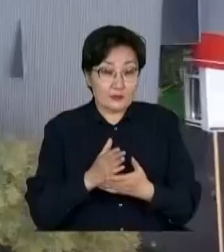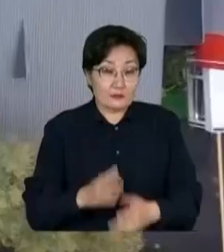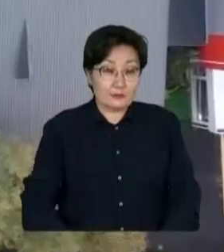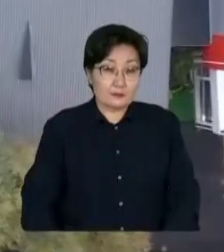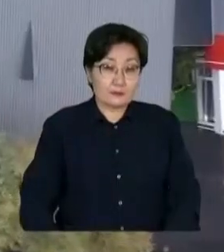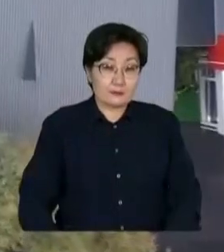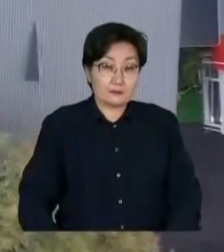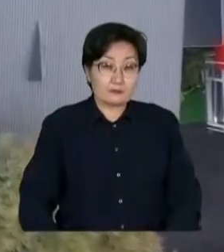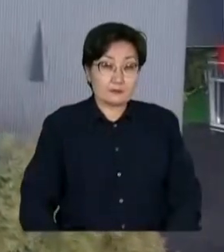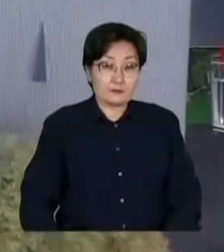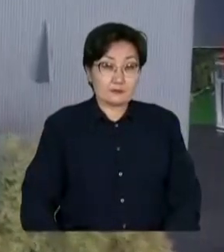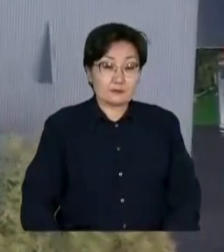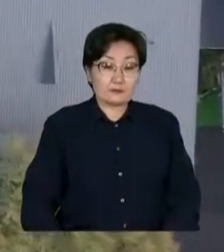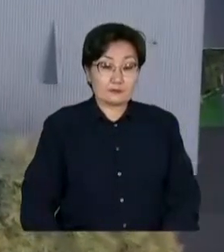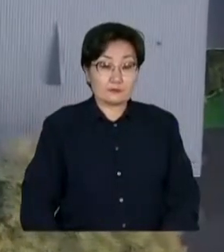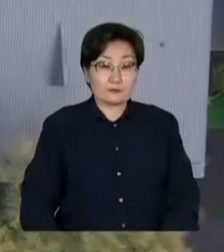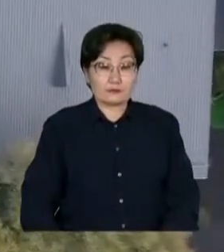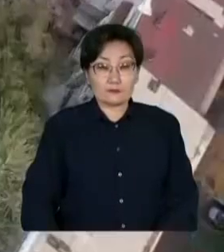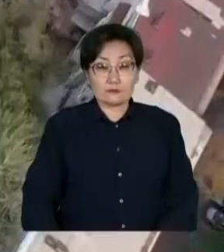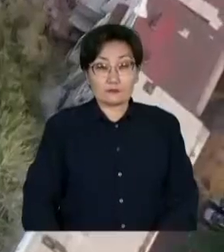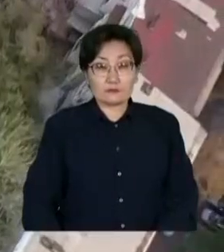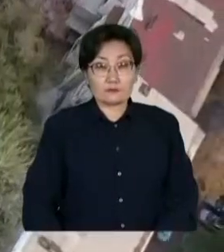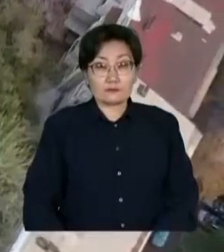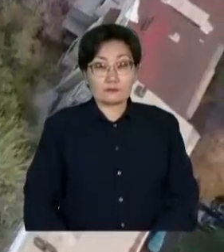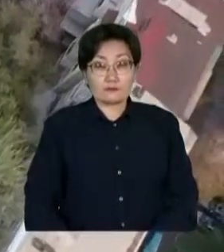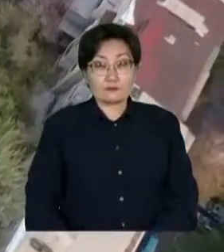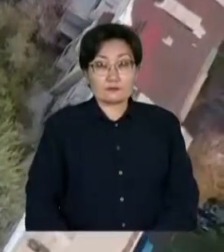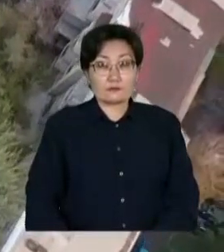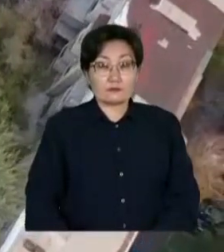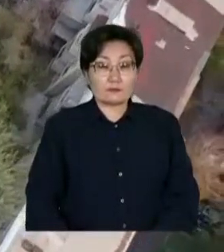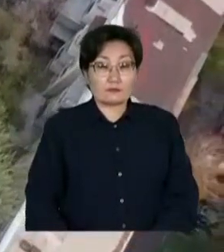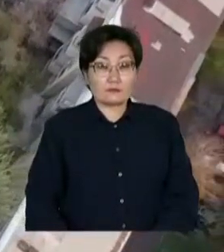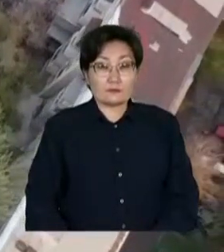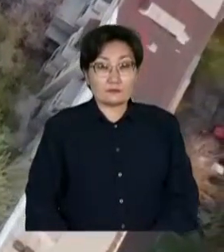жатыр. Гүлмарал Изатқызы, Сағынғали Мұңайтпасов, Алматы телеарнасы.